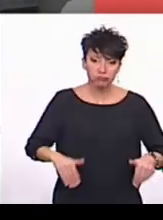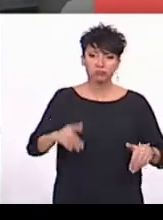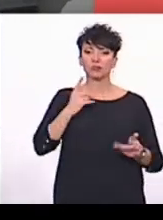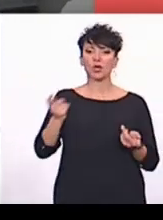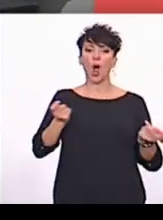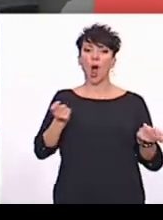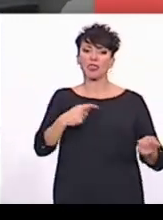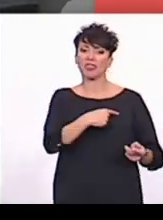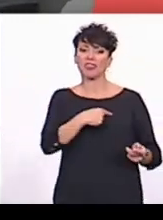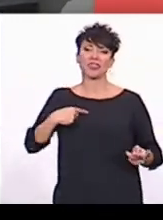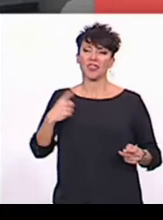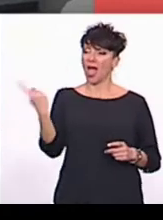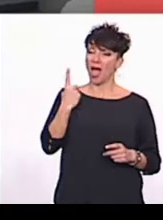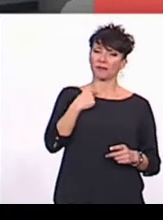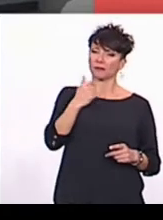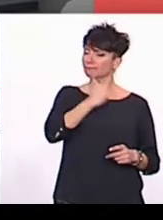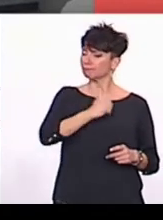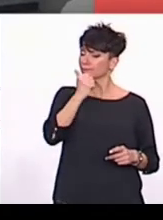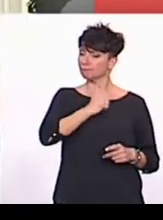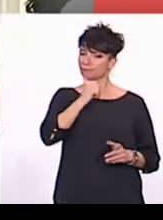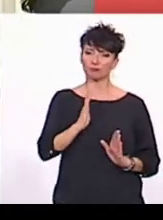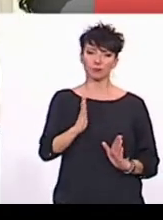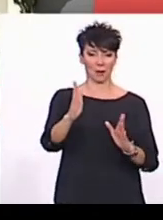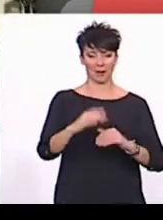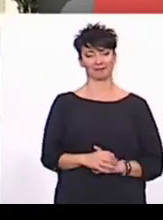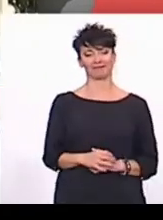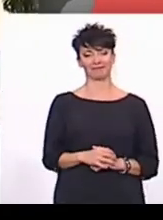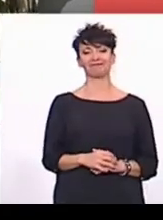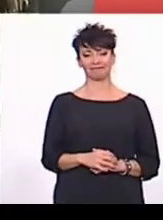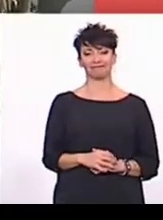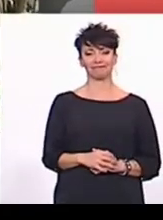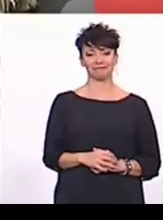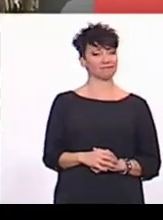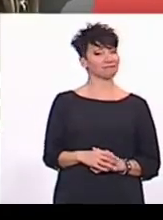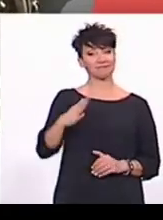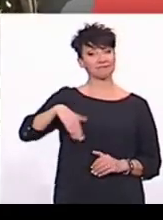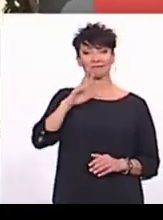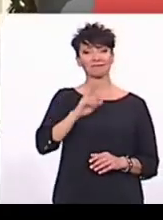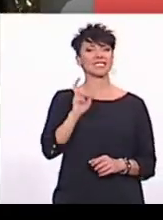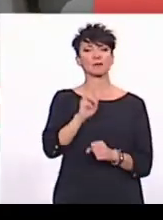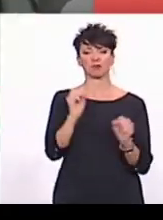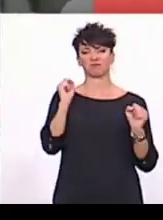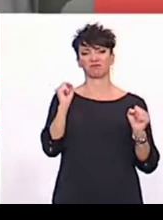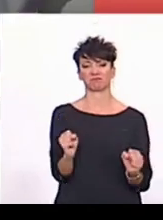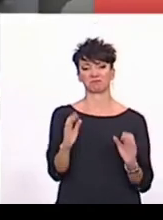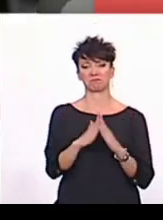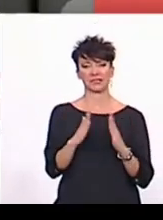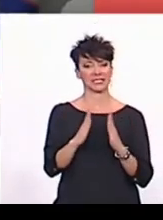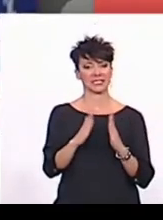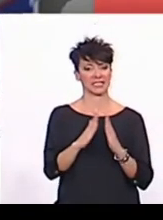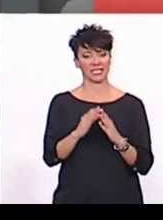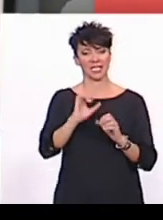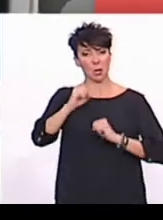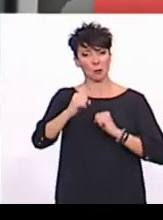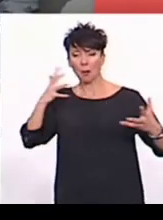οδηγίες των διευθυντών μας. Υπομονή και σύνεση και συνεχίζουμε. Όταν οι υπόλοιποι μένουμε σπίτι, προσπαθούμε να αποφύγουμε